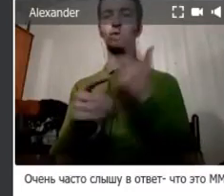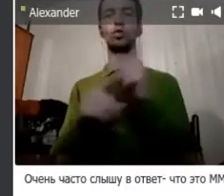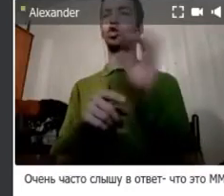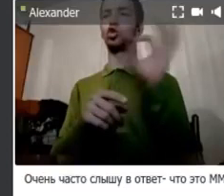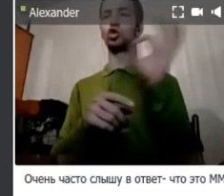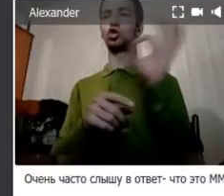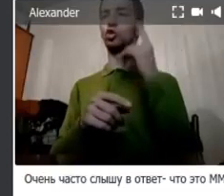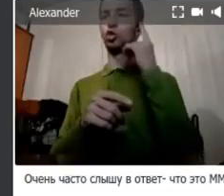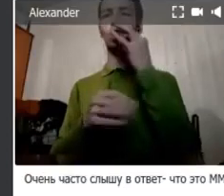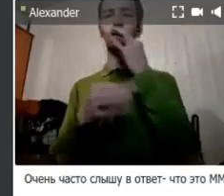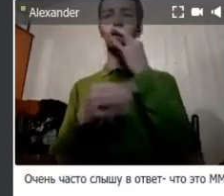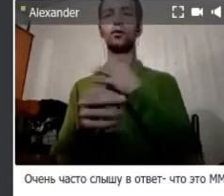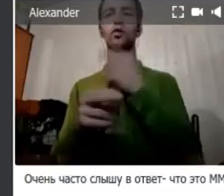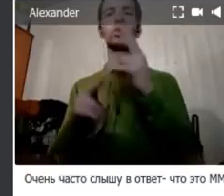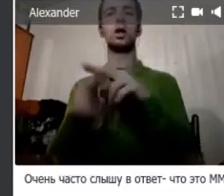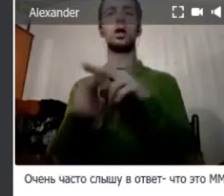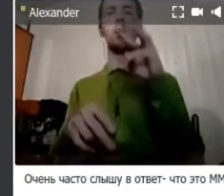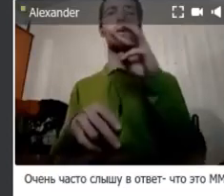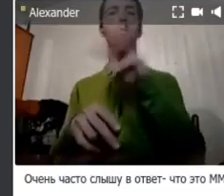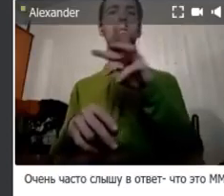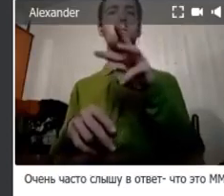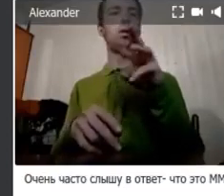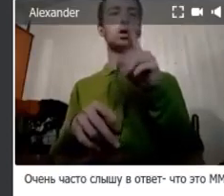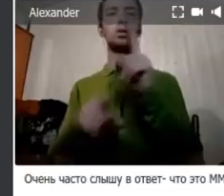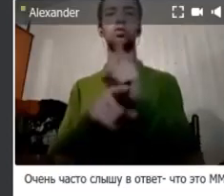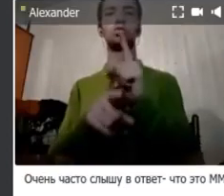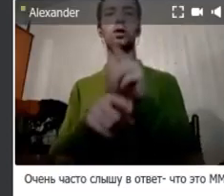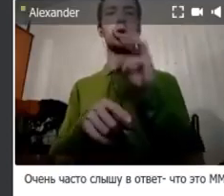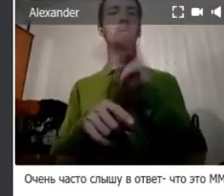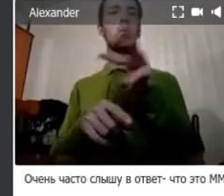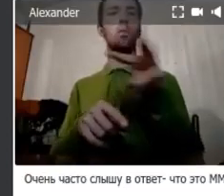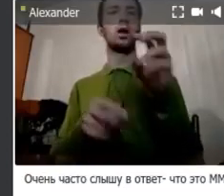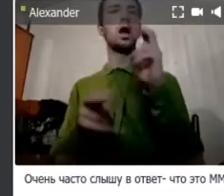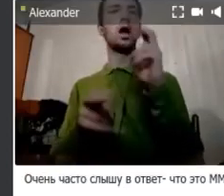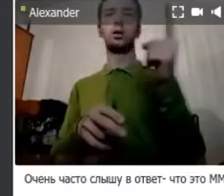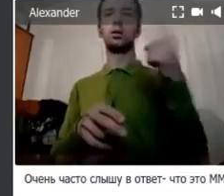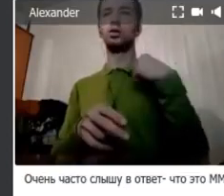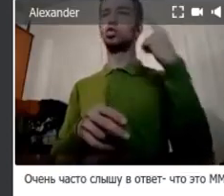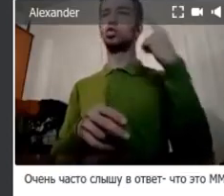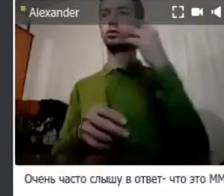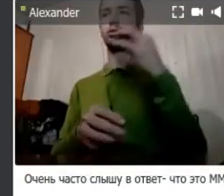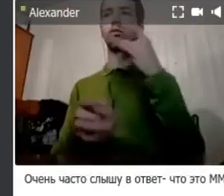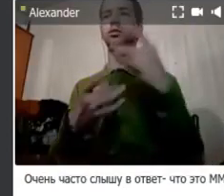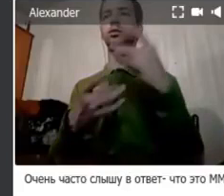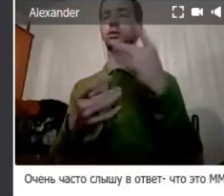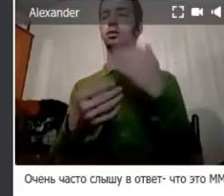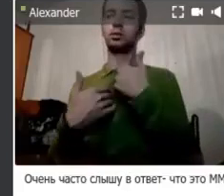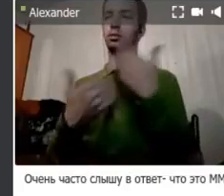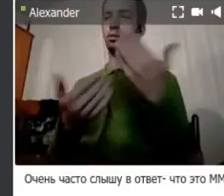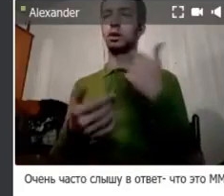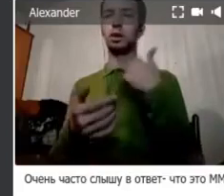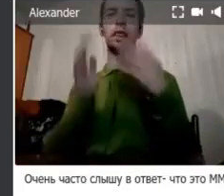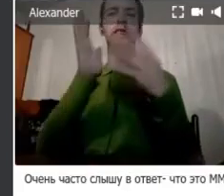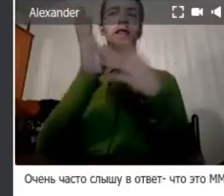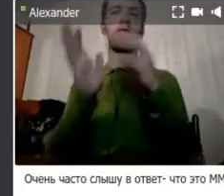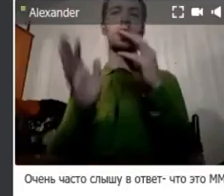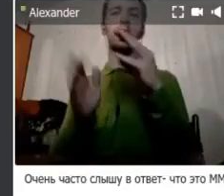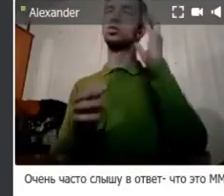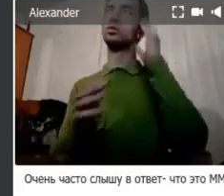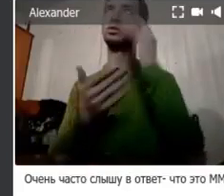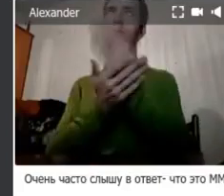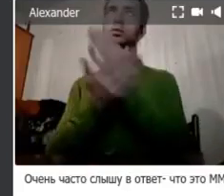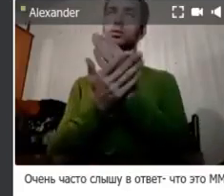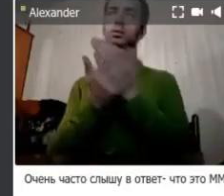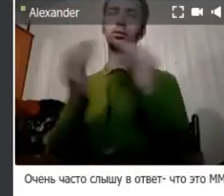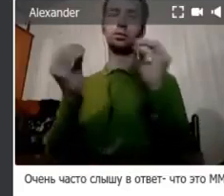Все зависит от того, как вы объясняете человеку, то есть что вы ему рассказываете. Допустим, я рассказываю так, что